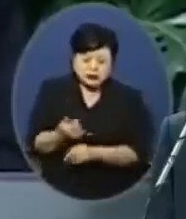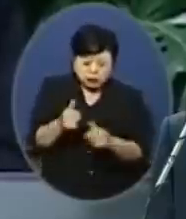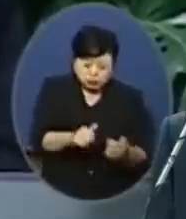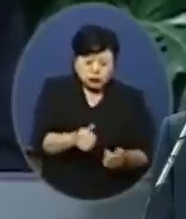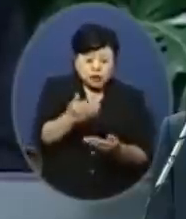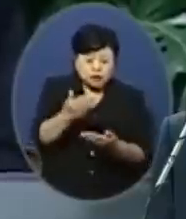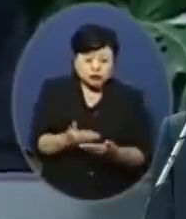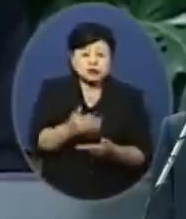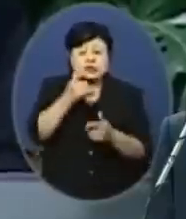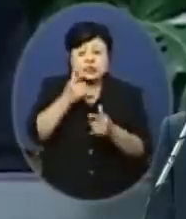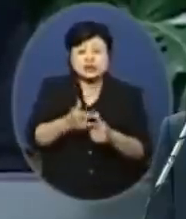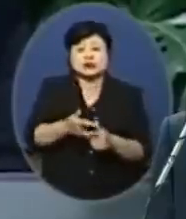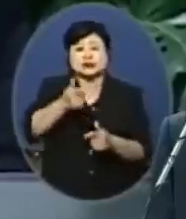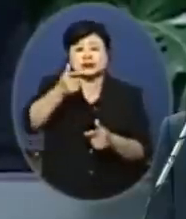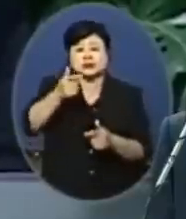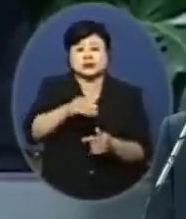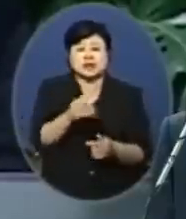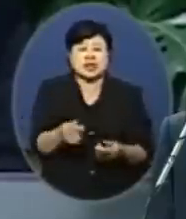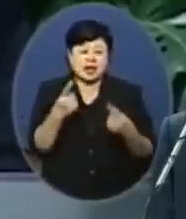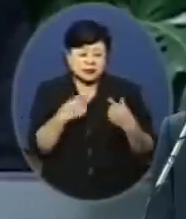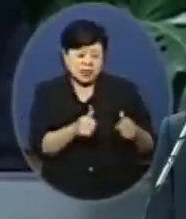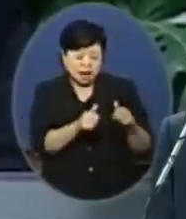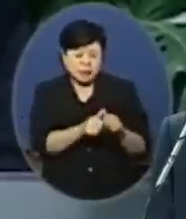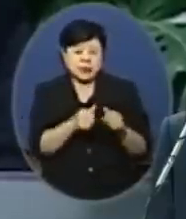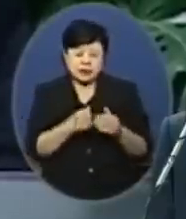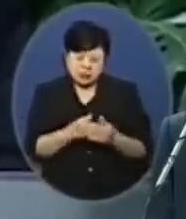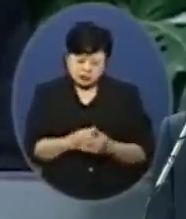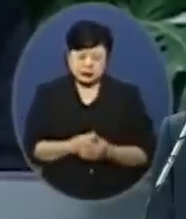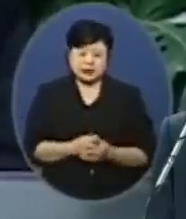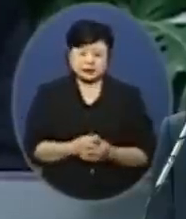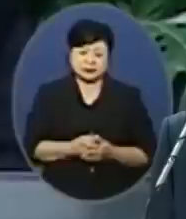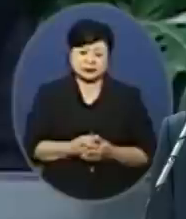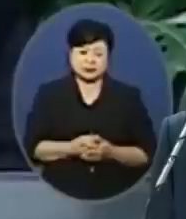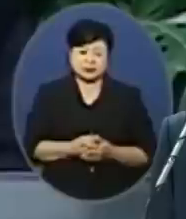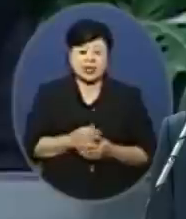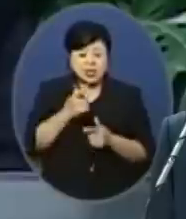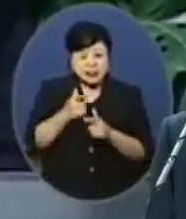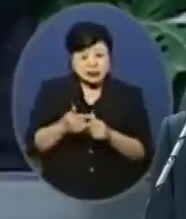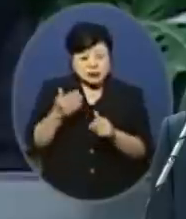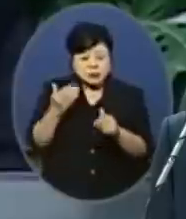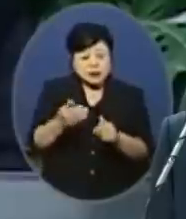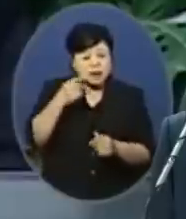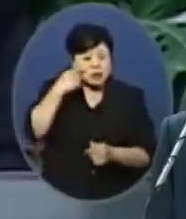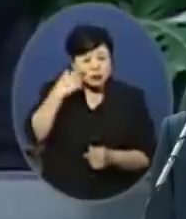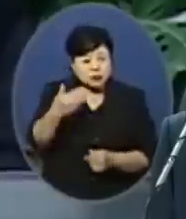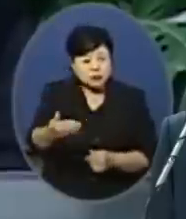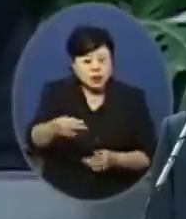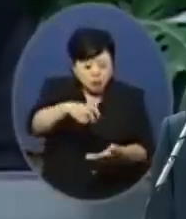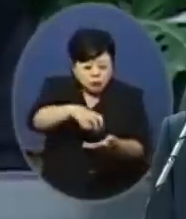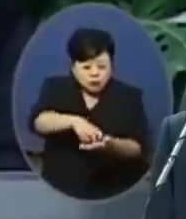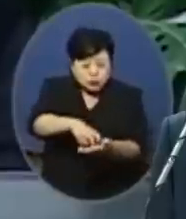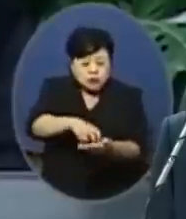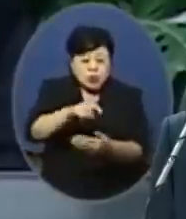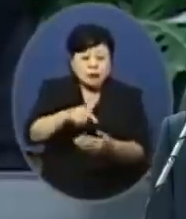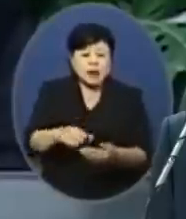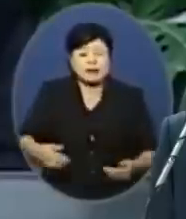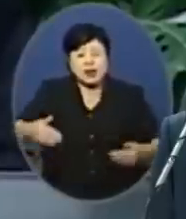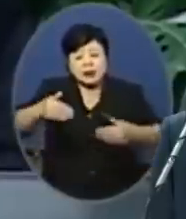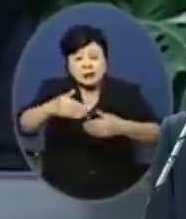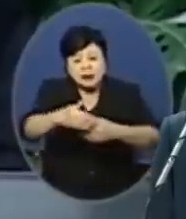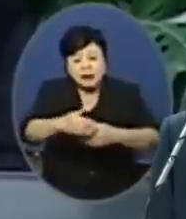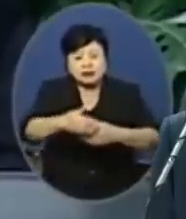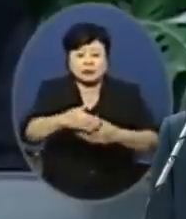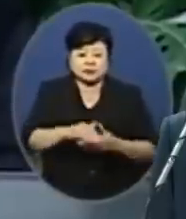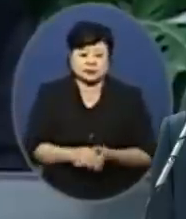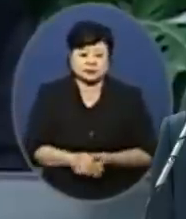죽어주신 예수님이 우리에게 항상 같이 계신 것입니다. 그 예수님에게 무릎을 꿇고 그를 마음에 끌어안고